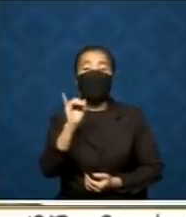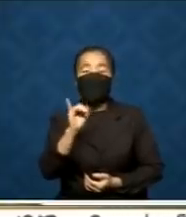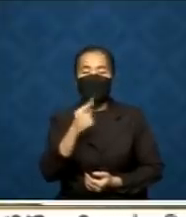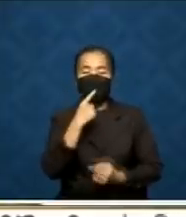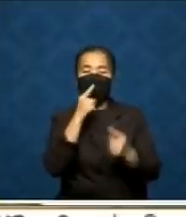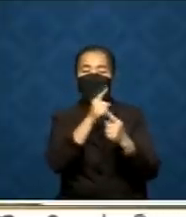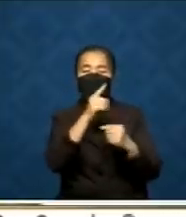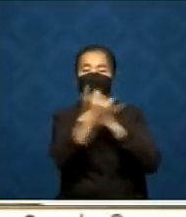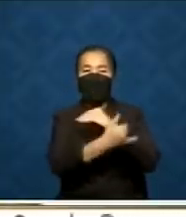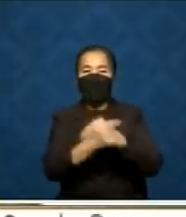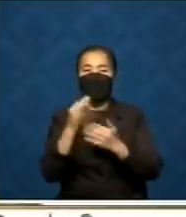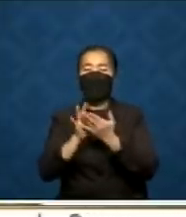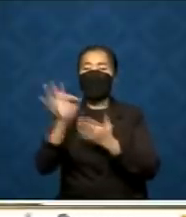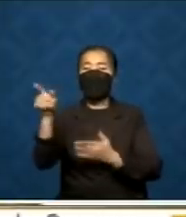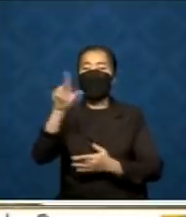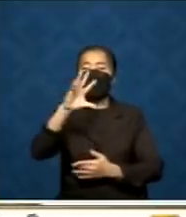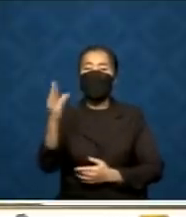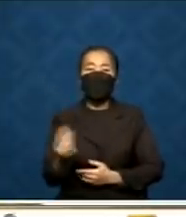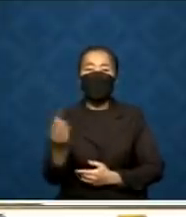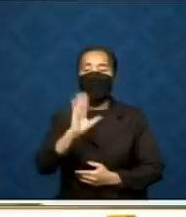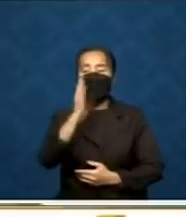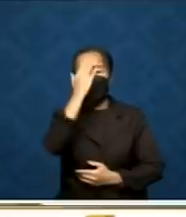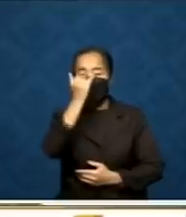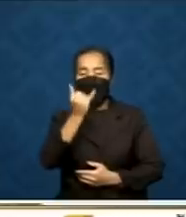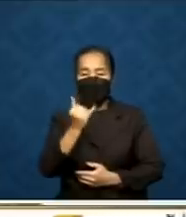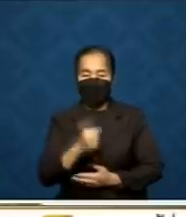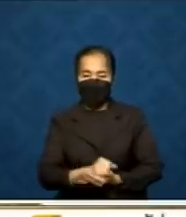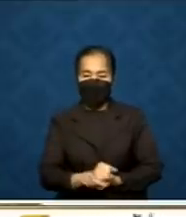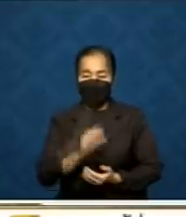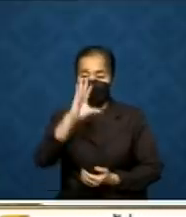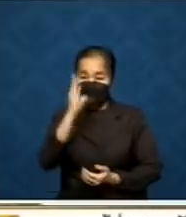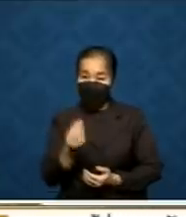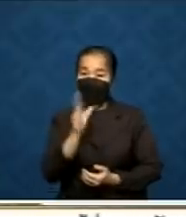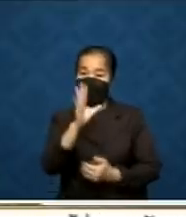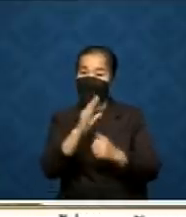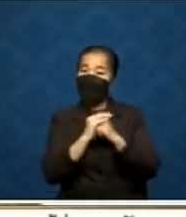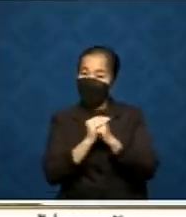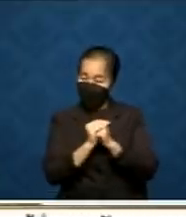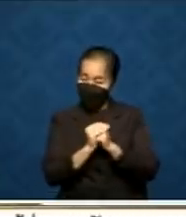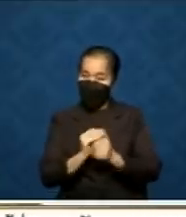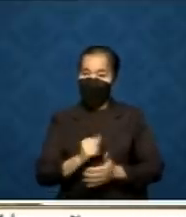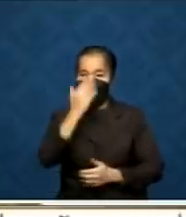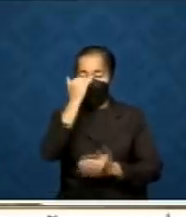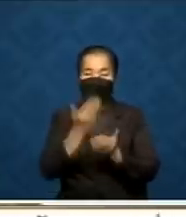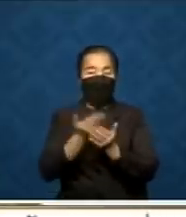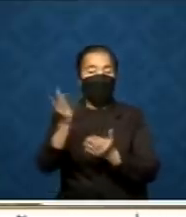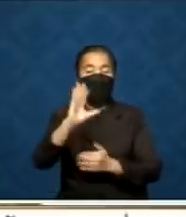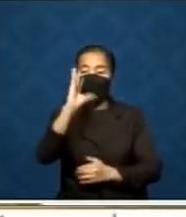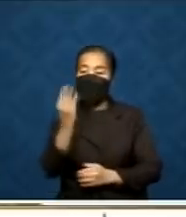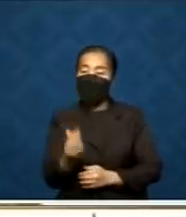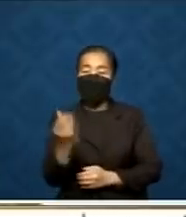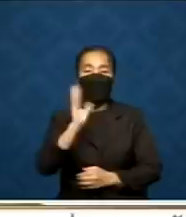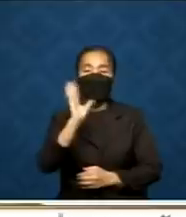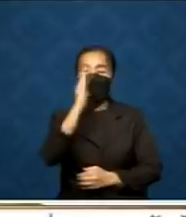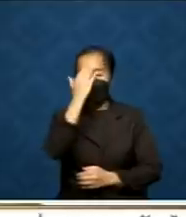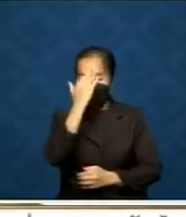ทบมีประเทศทำไมไม่ใช่น้องฟาร์มผมชื่อนกพันธุ์ของจีนอ่ะถ้ารัฐบาลไม่ทำไมไม่ซื้อทำสัญญาซื้อ